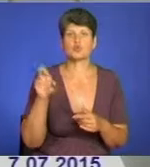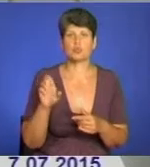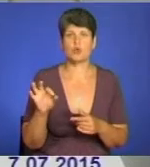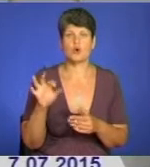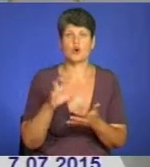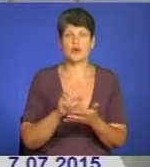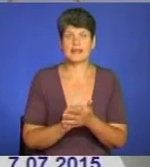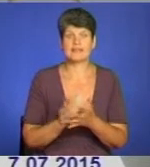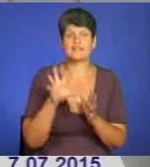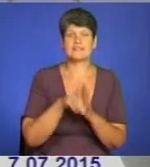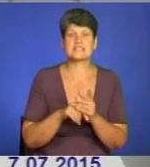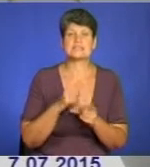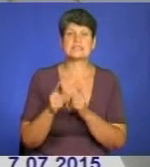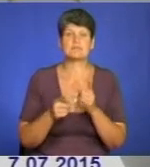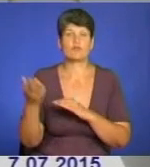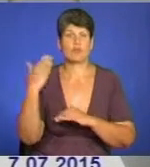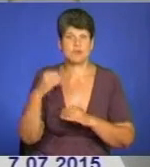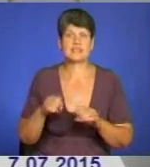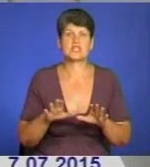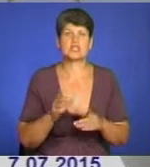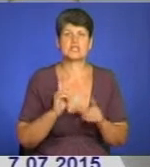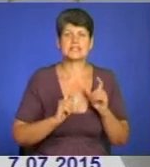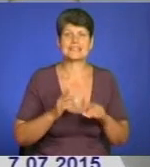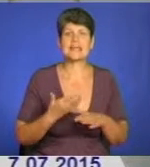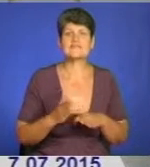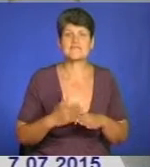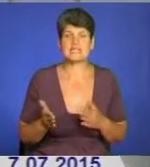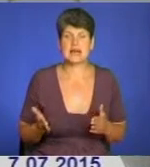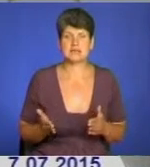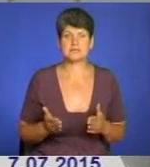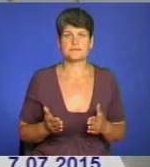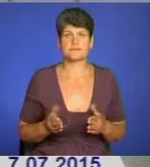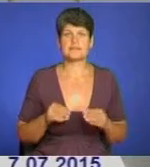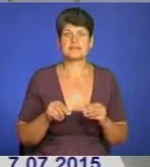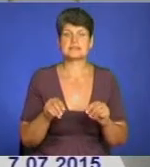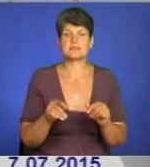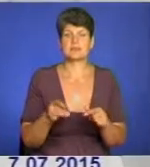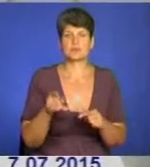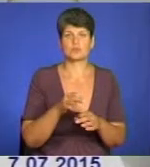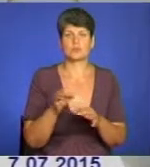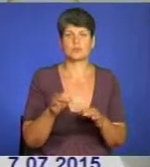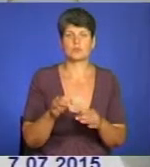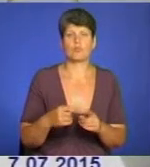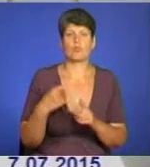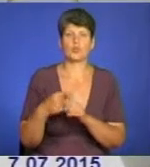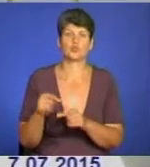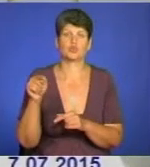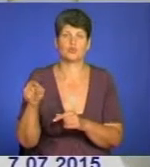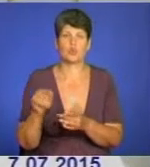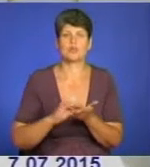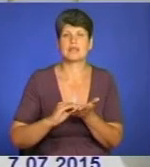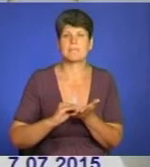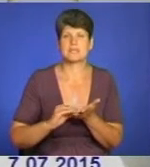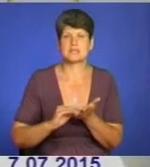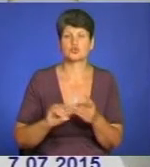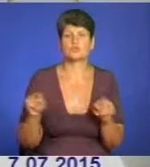також внести зміни в попереднє рішення сесії, де виділялася земля за такою схемою. Плюс до того прописати,